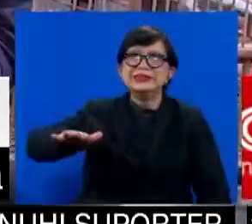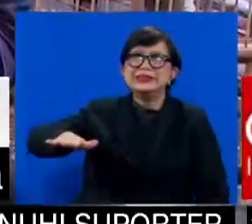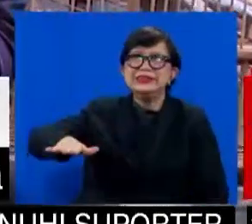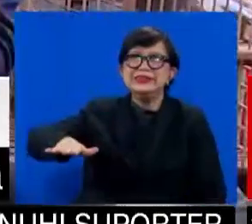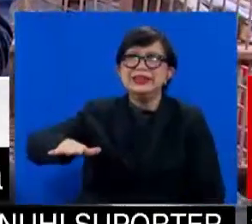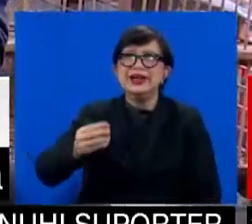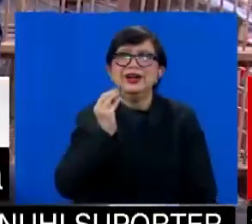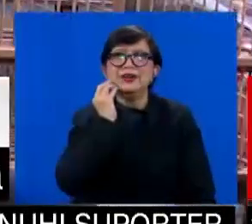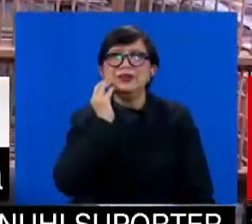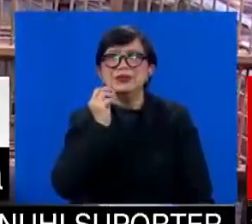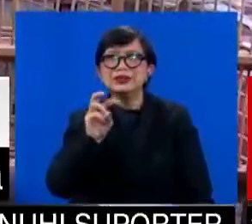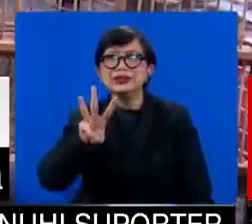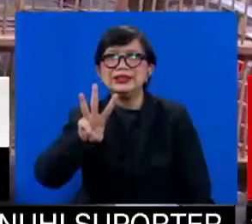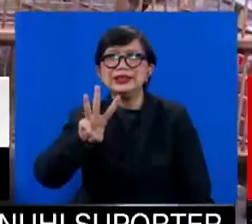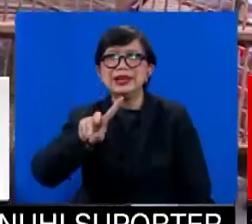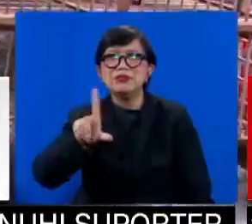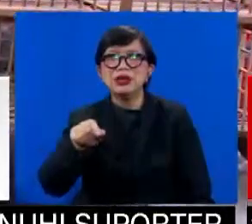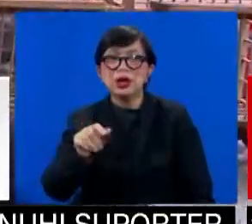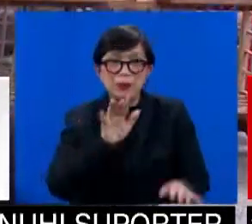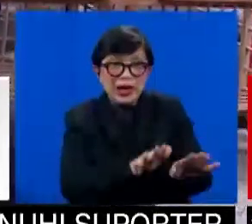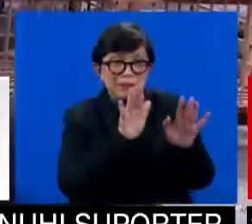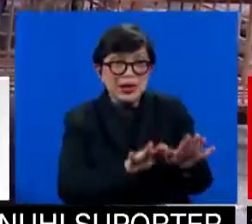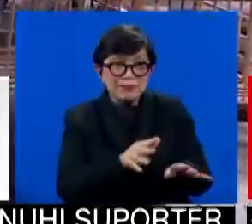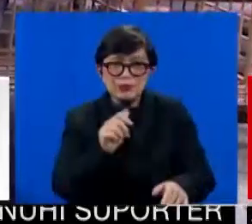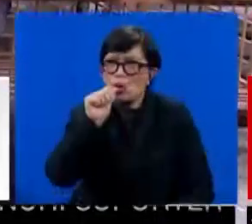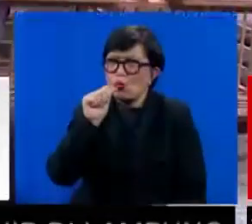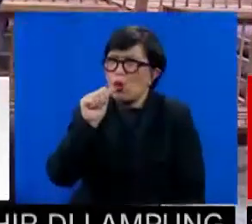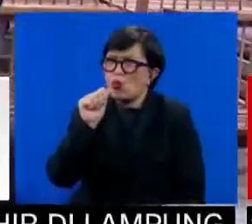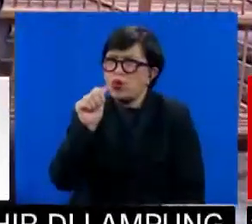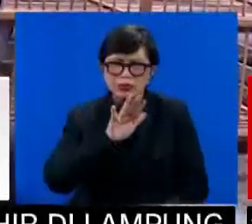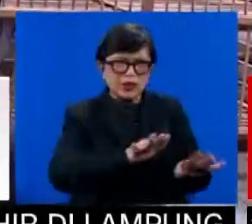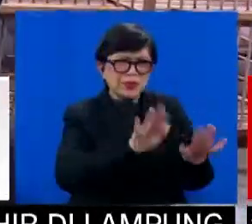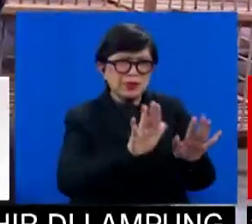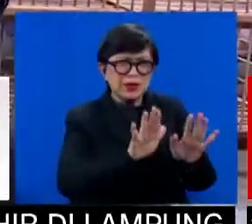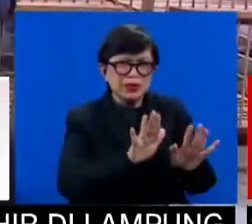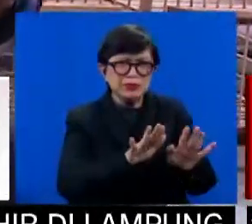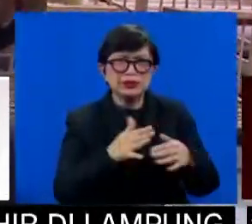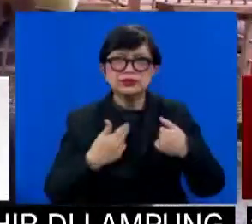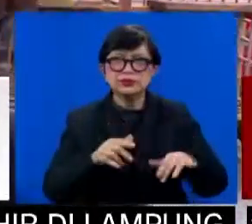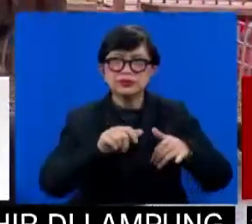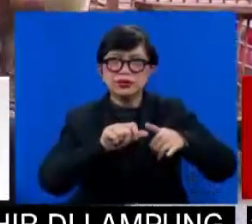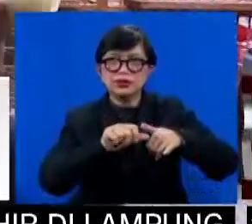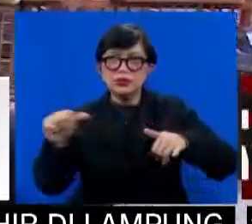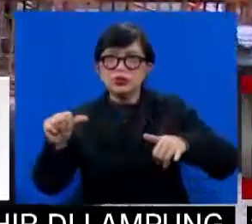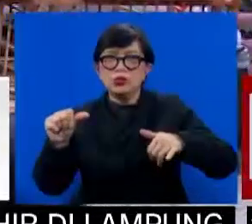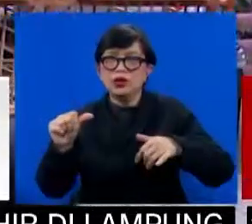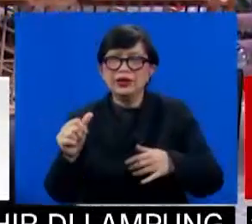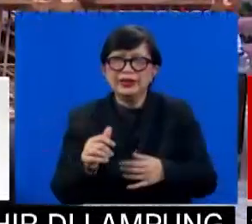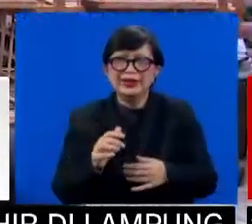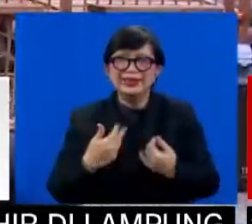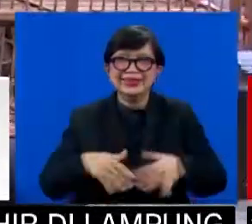3 bulan ya, Bang? 3 bulan. Hei, minumnya kalem, hei. Aus banget kayaknya. Coba kita cabut. Wah, marah.